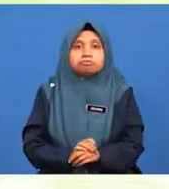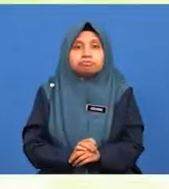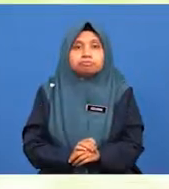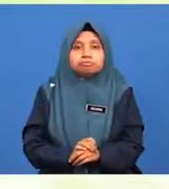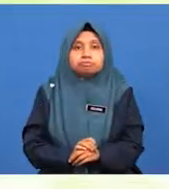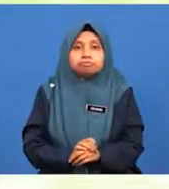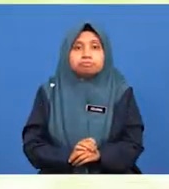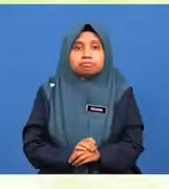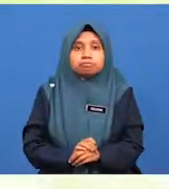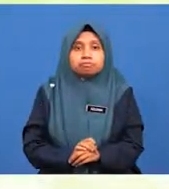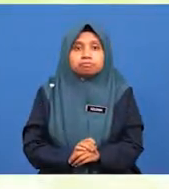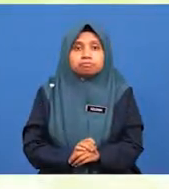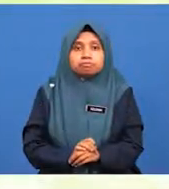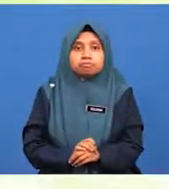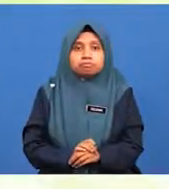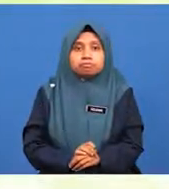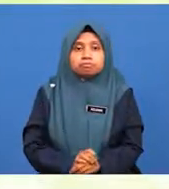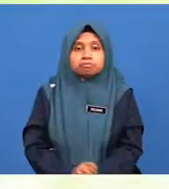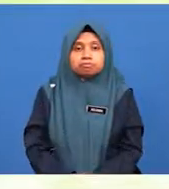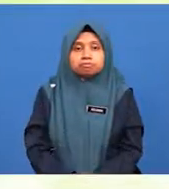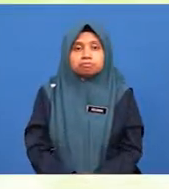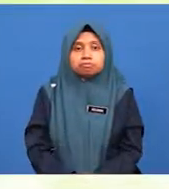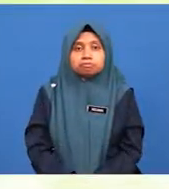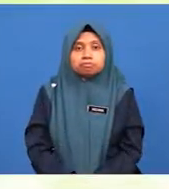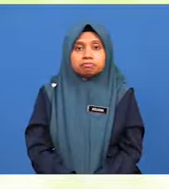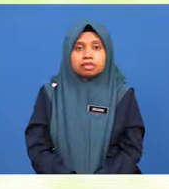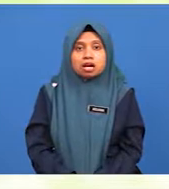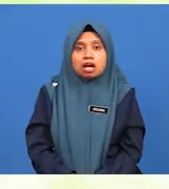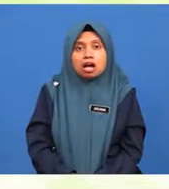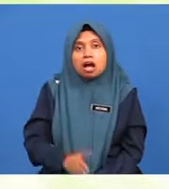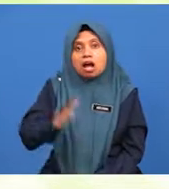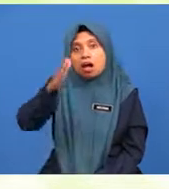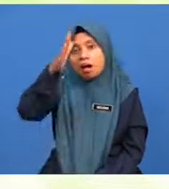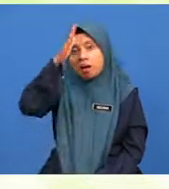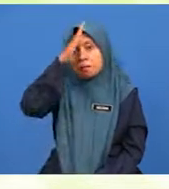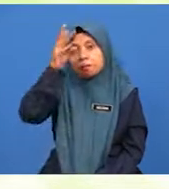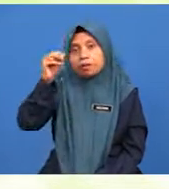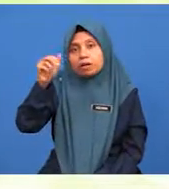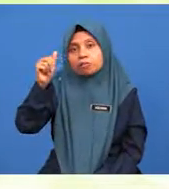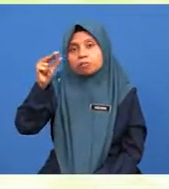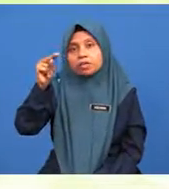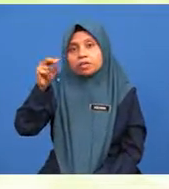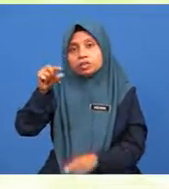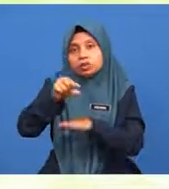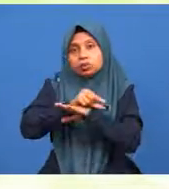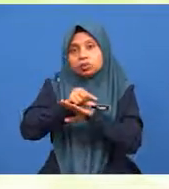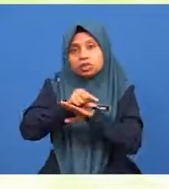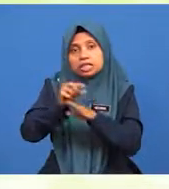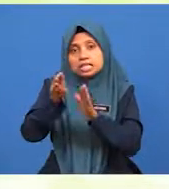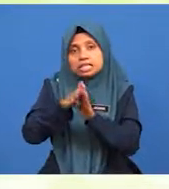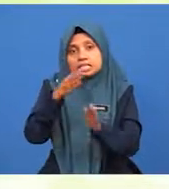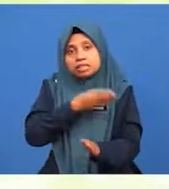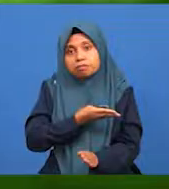Ya, betul. Contoh ayatnya ialah Pak Man menggunakan sebilah pisau untuk memotong